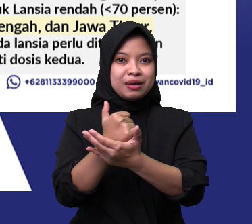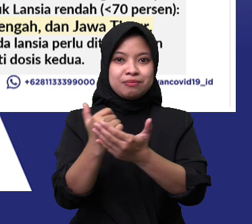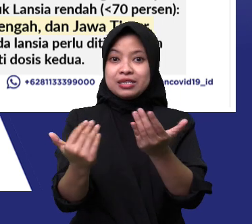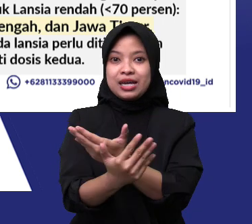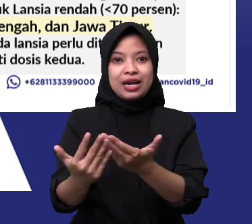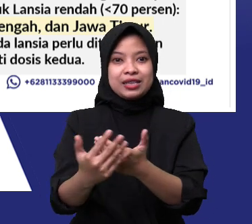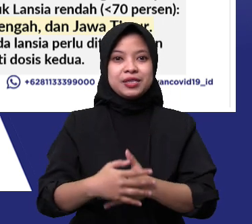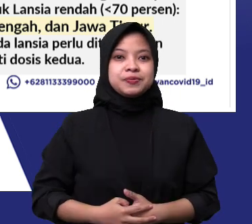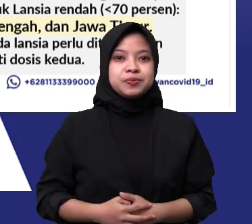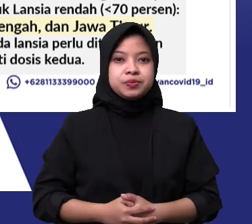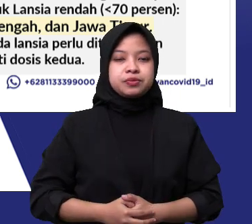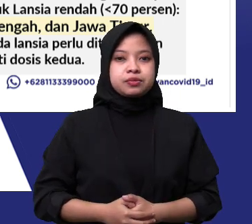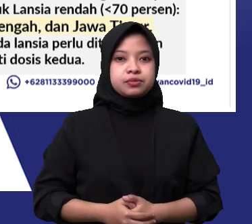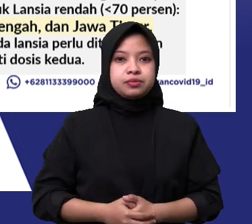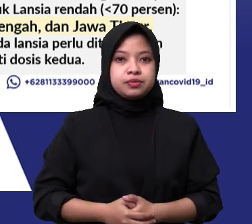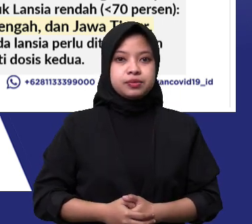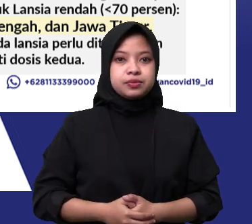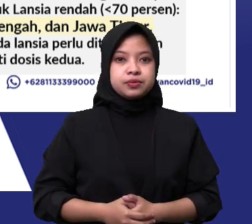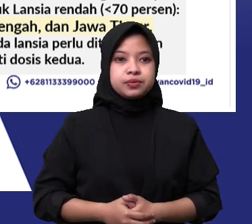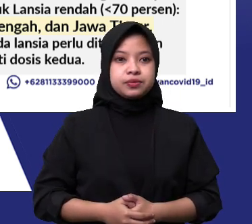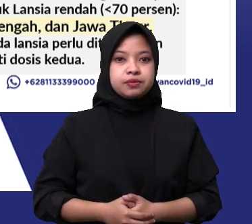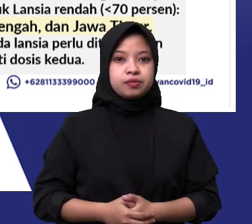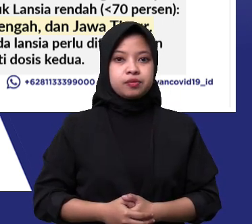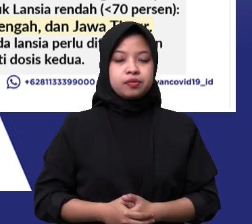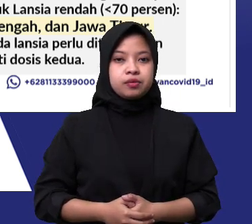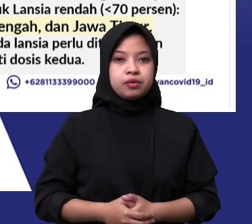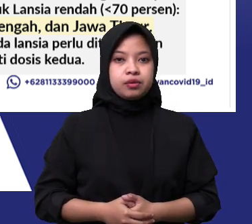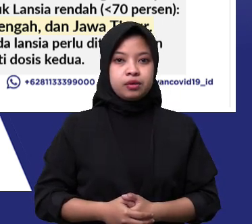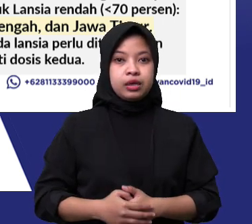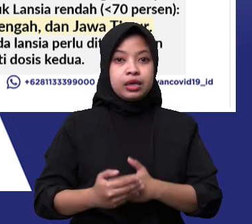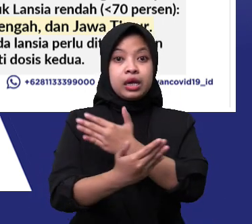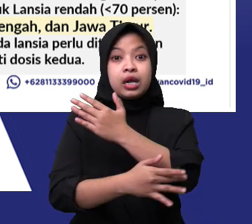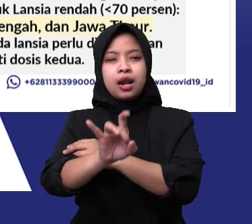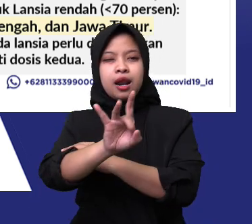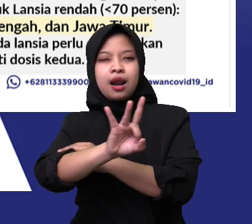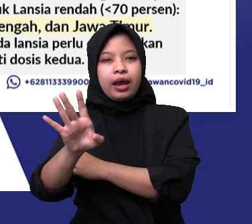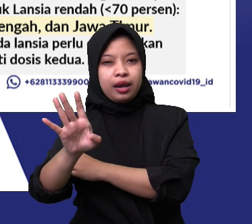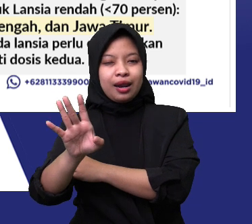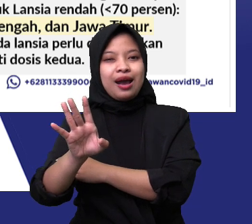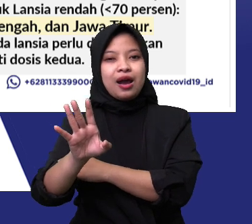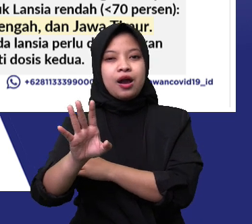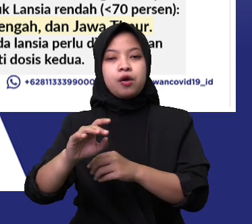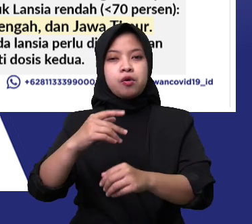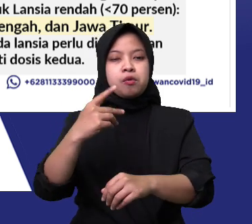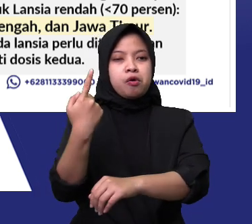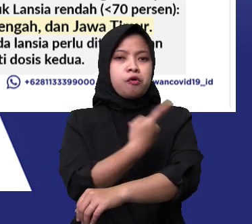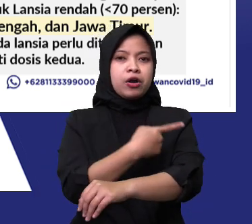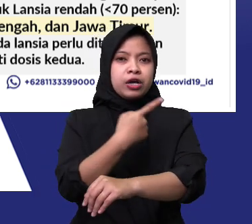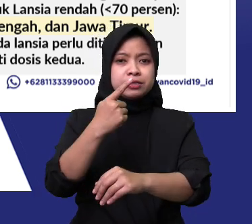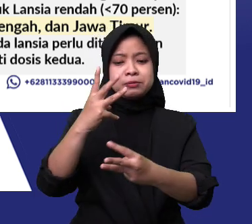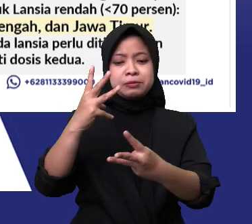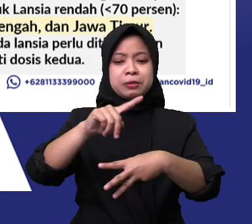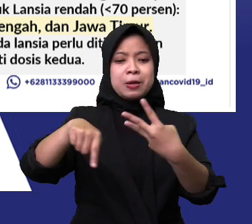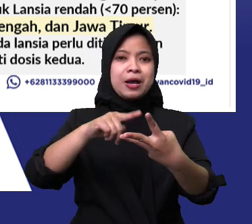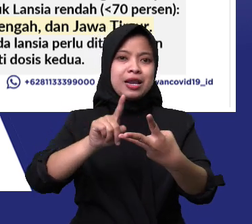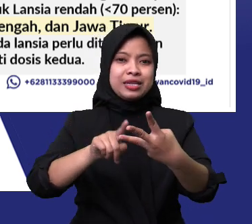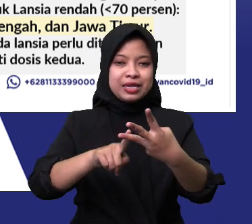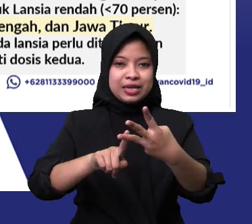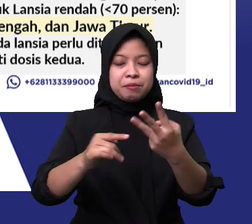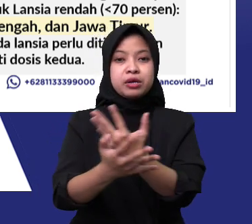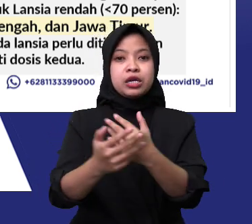masyarakat. Sayangnya, jika dibandingkan dengan negara lain, cakupan vaksinasi dosis lengkap dibandingkan dengan total